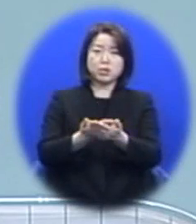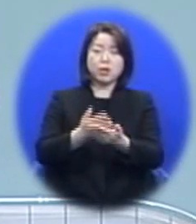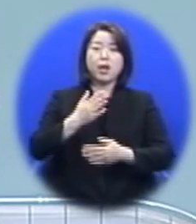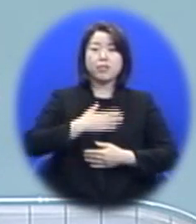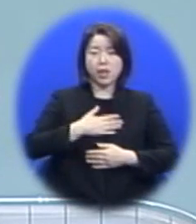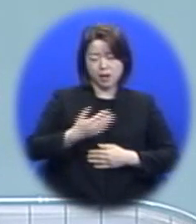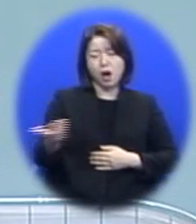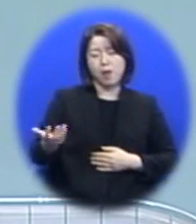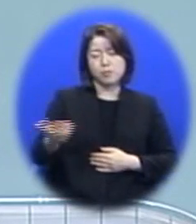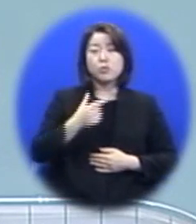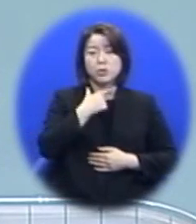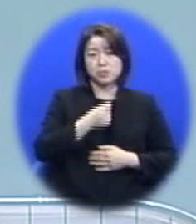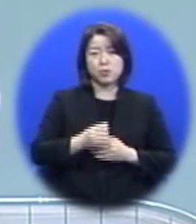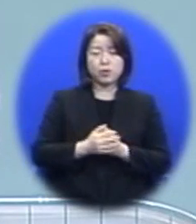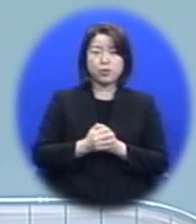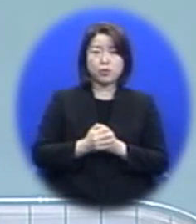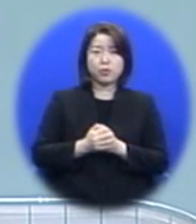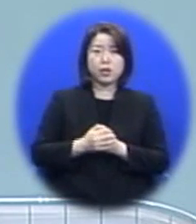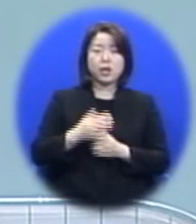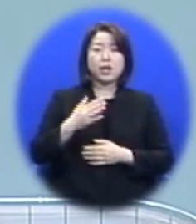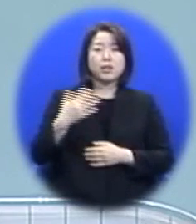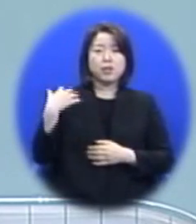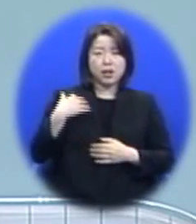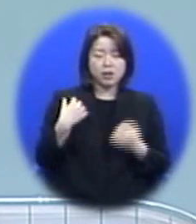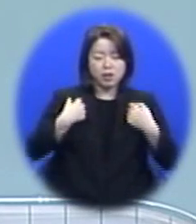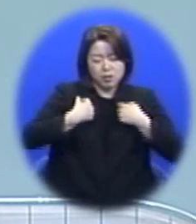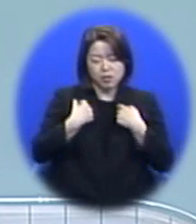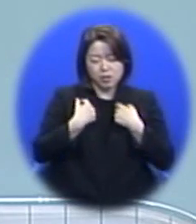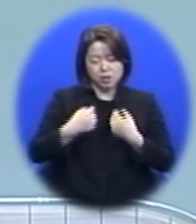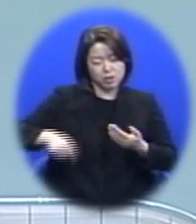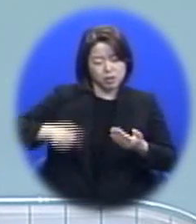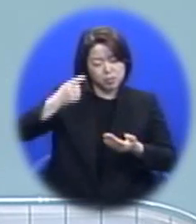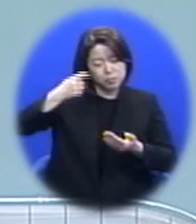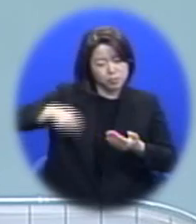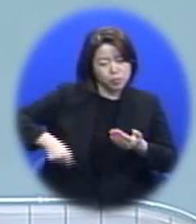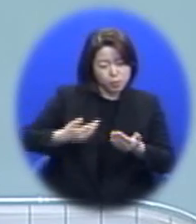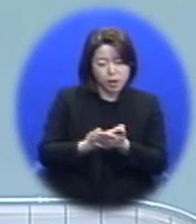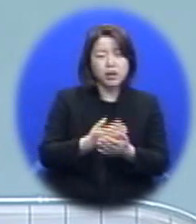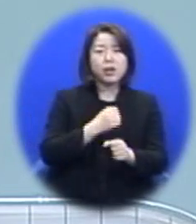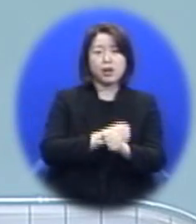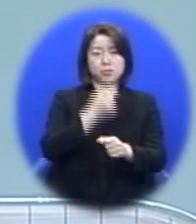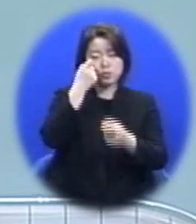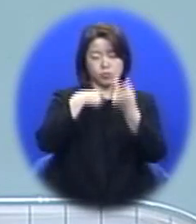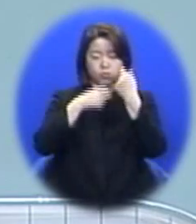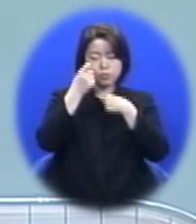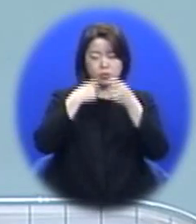내가 아플게요. 나는 어깨를 들썩이며 회개하며 울었다.